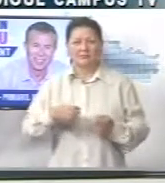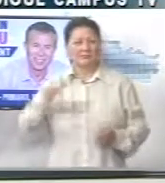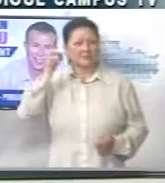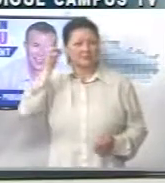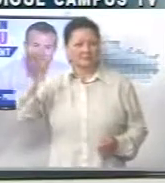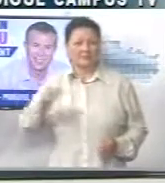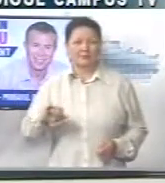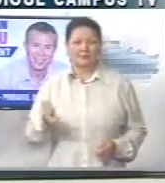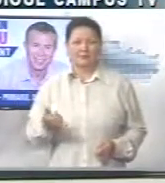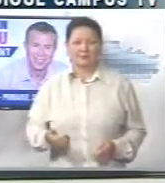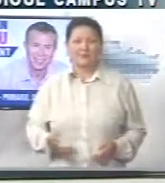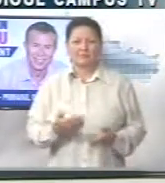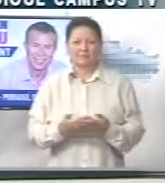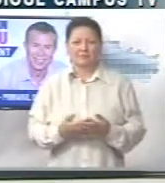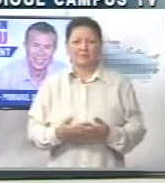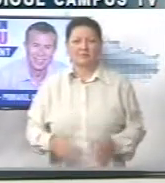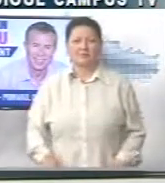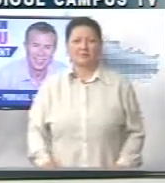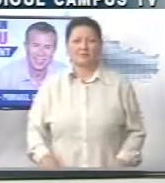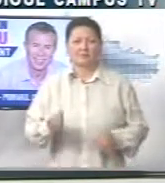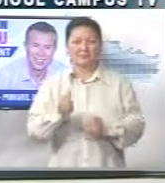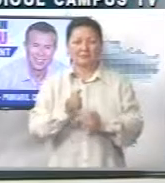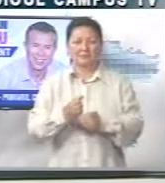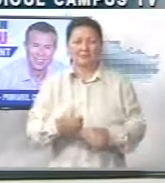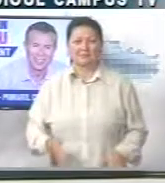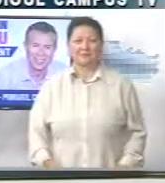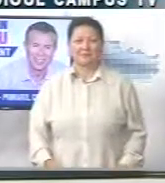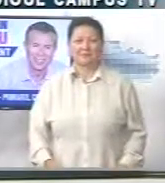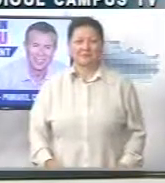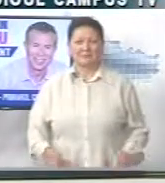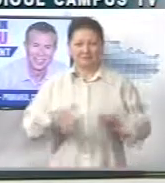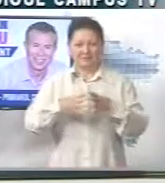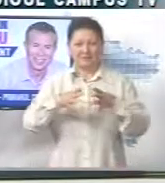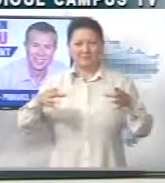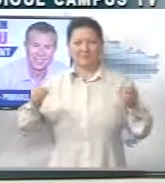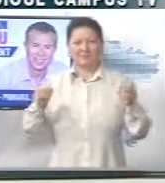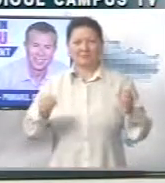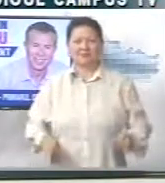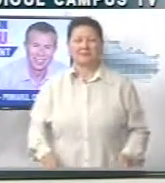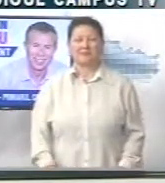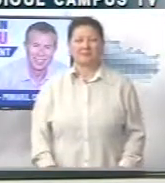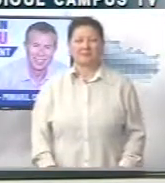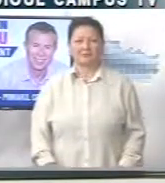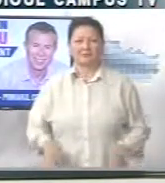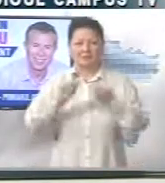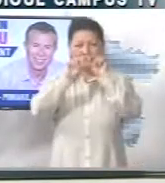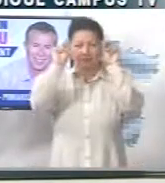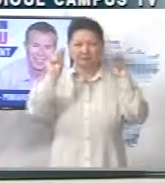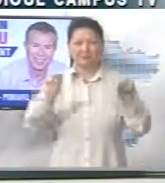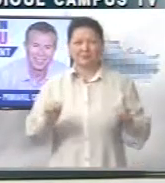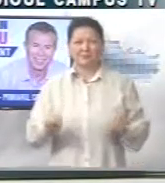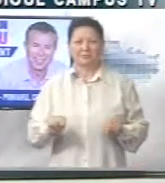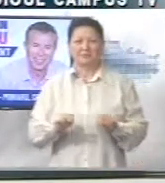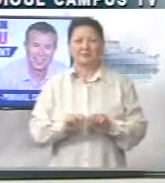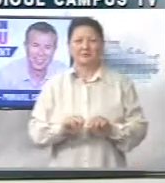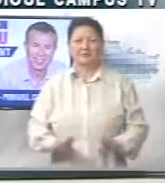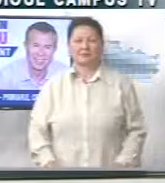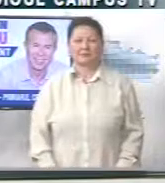asemenea pentru a face, de asemenea, în premieră în România un afiș. Da, un